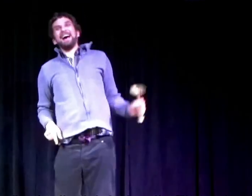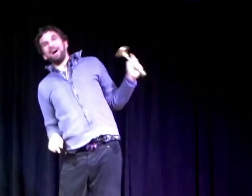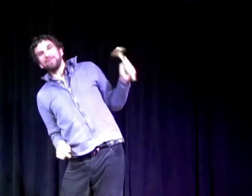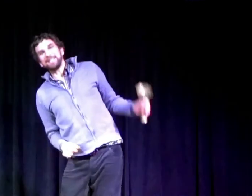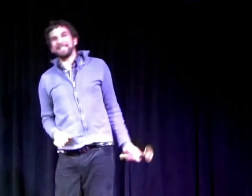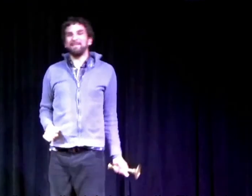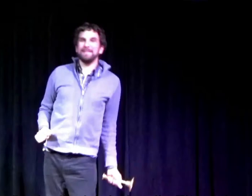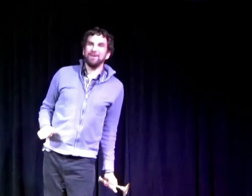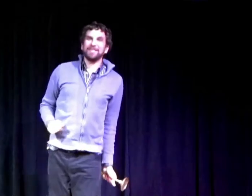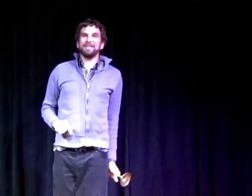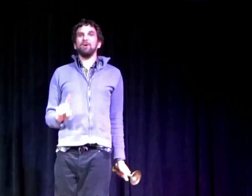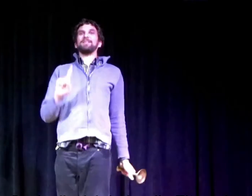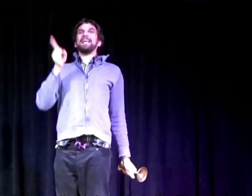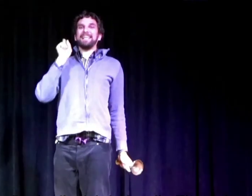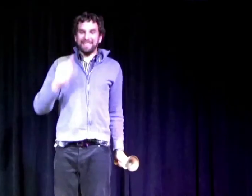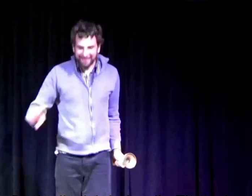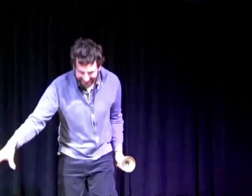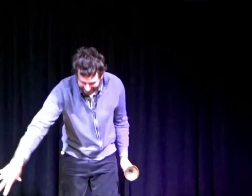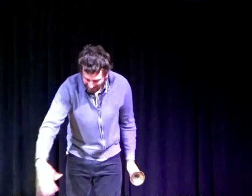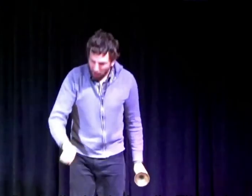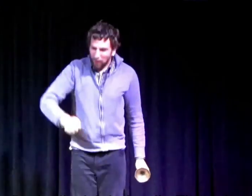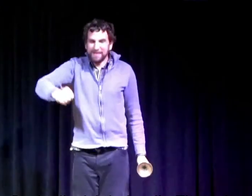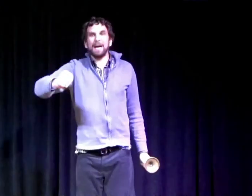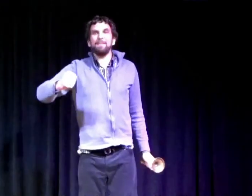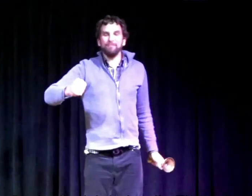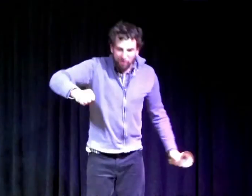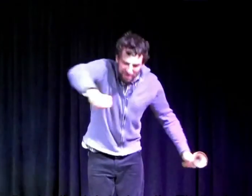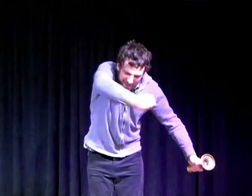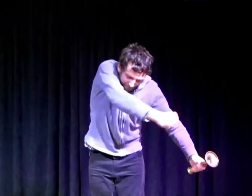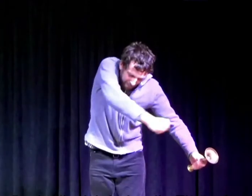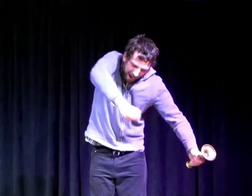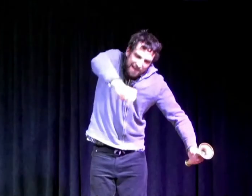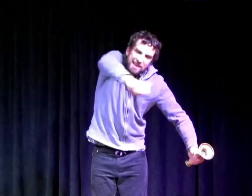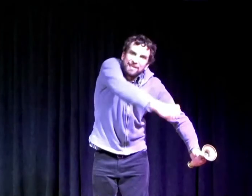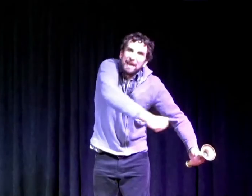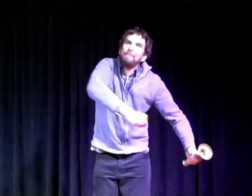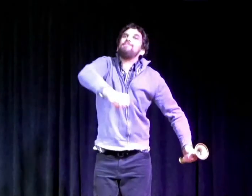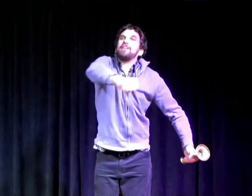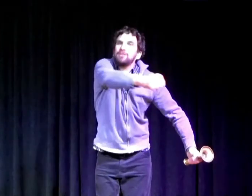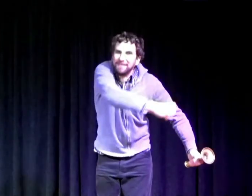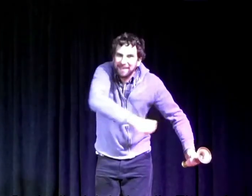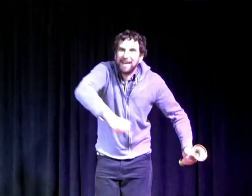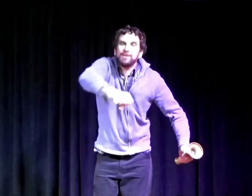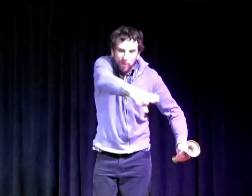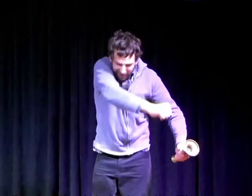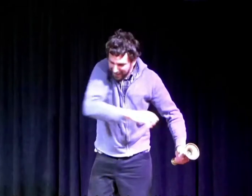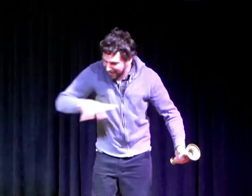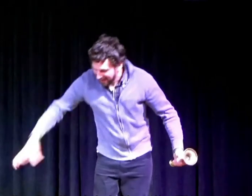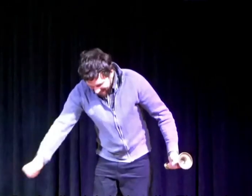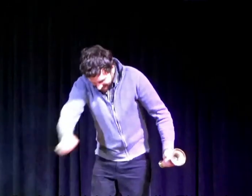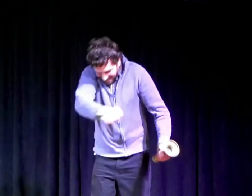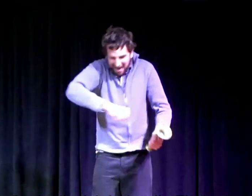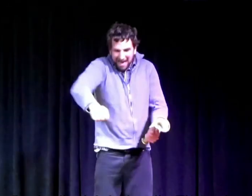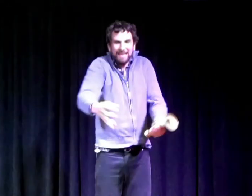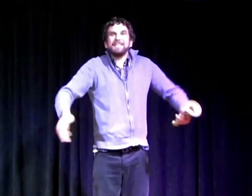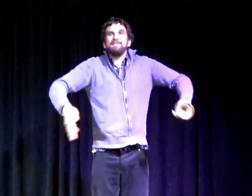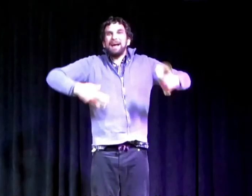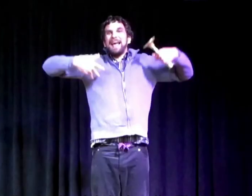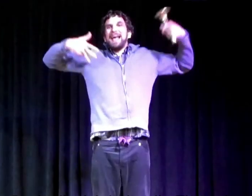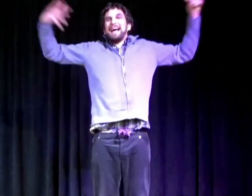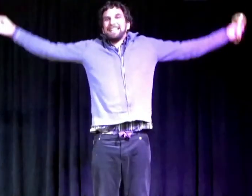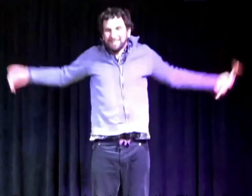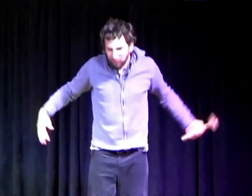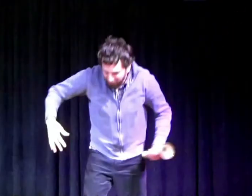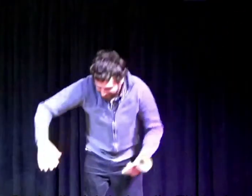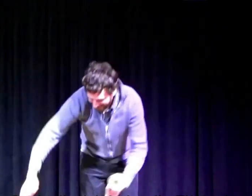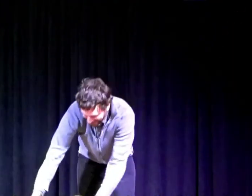alle rausgesammelt aus den Cocktailgläsern, nicht? Und die kann man wunderbar hier ins Abwaschwasser reindrücken, nicht? Ja, das gibt